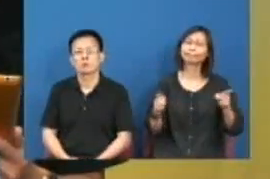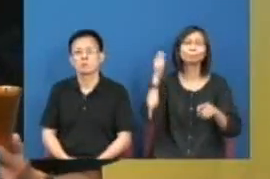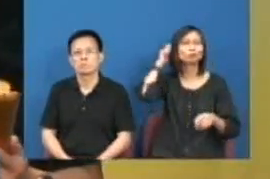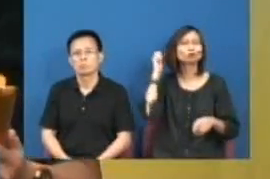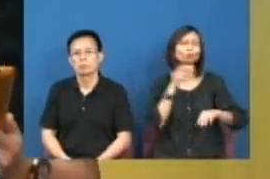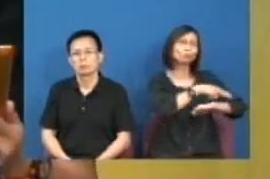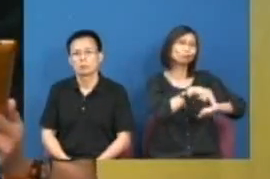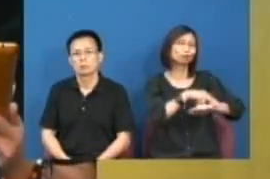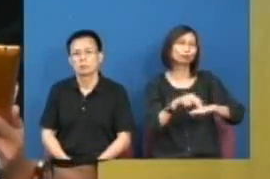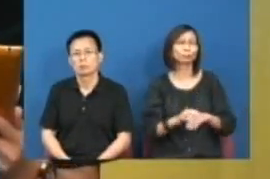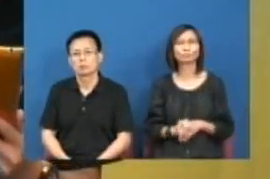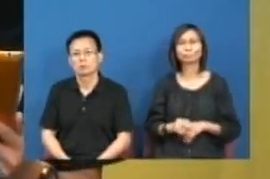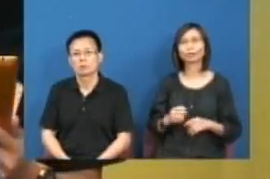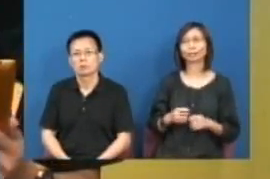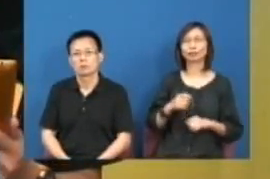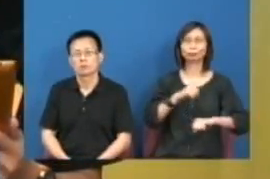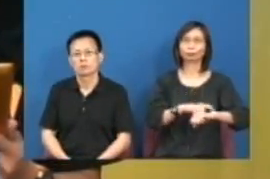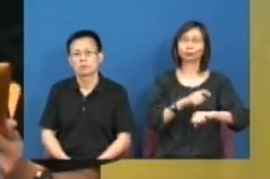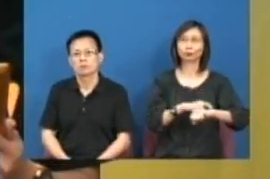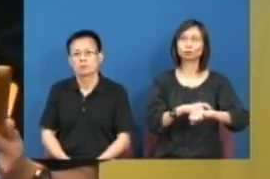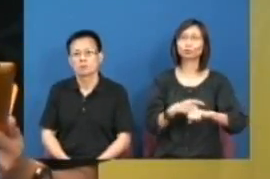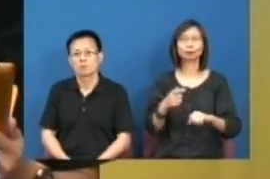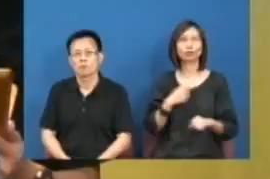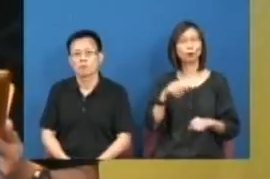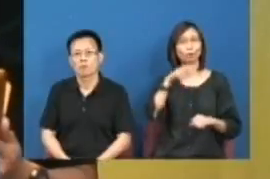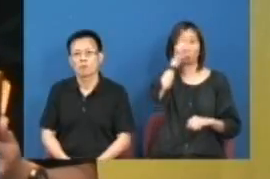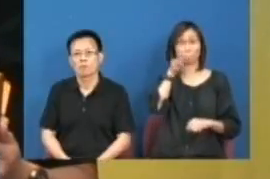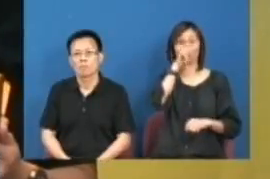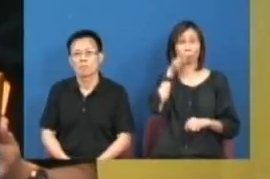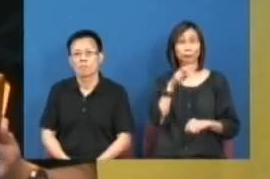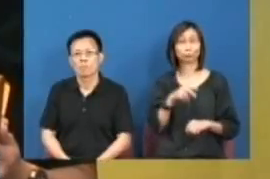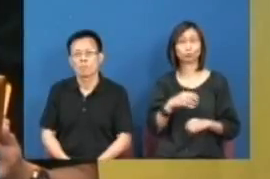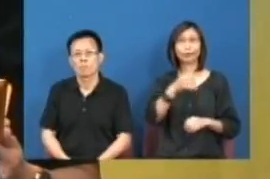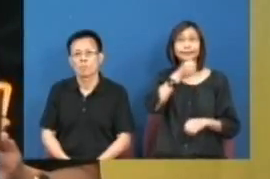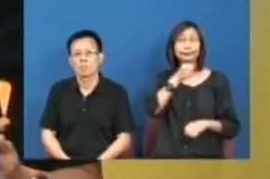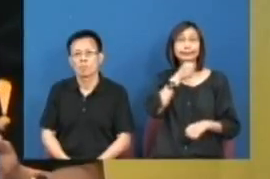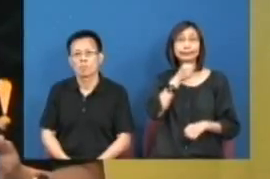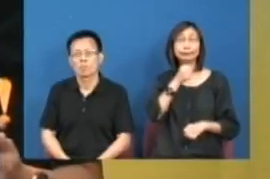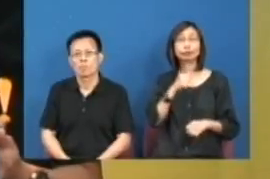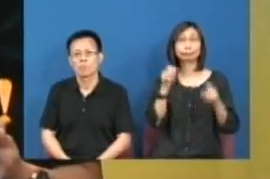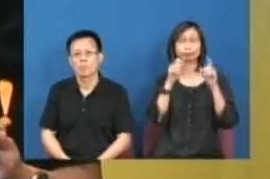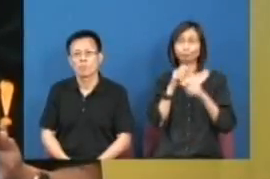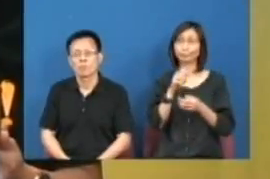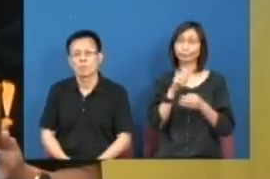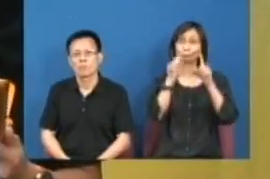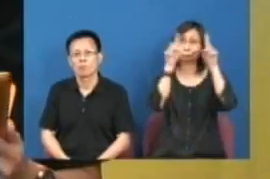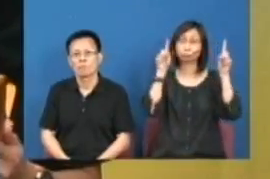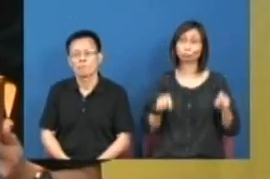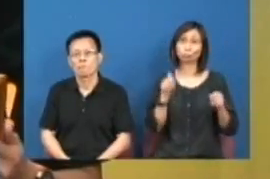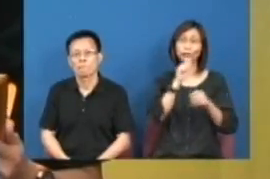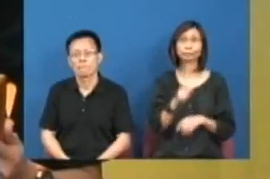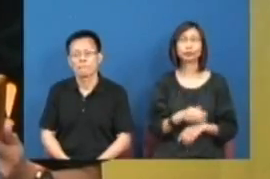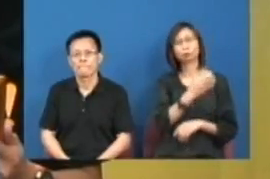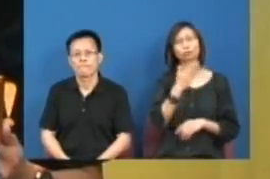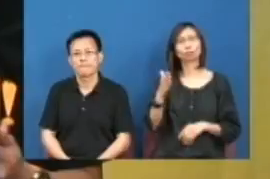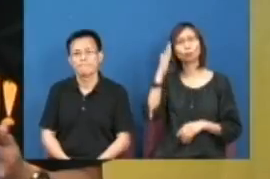啦，咁啊嘥少少時間咧，就我攞咗一段新聞稿啊，大家聽完之後啊，究竟理唔理解咩叫邊緣化？究